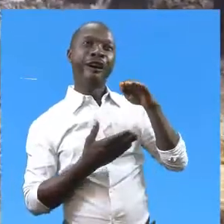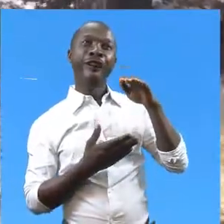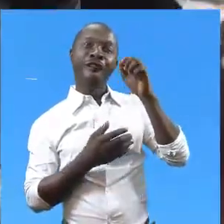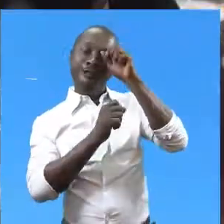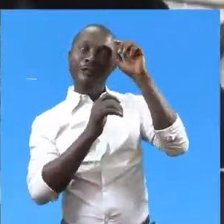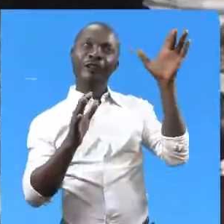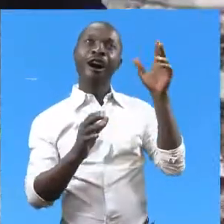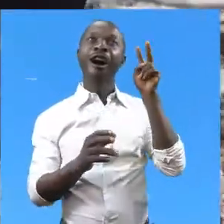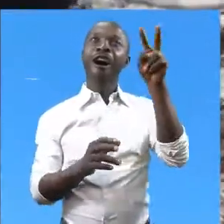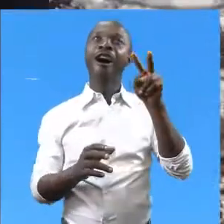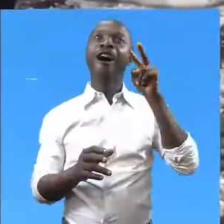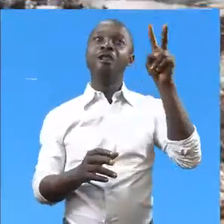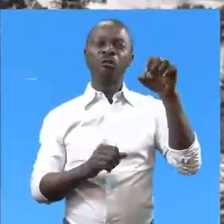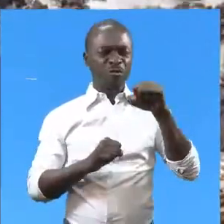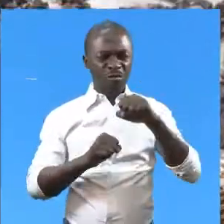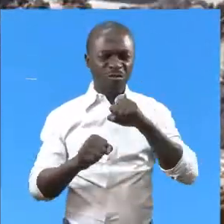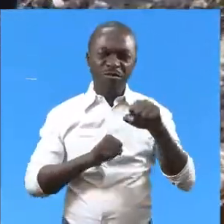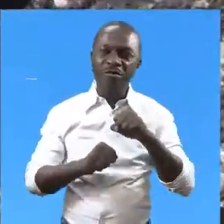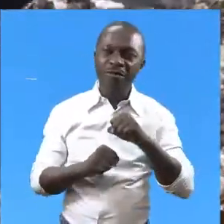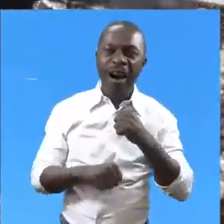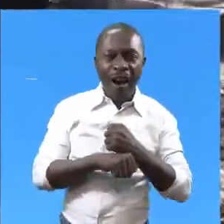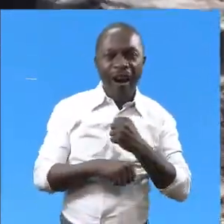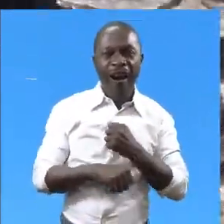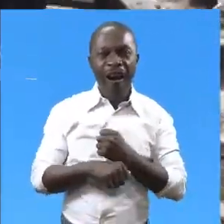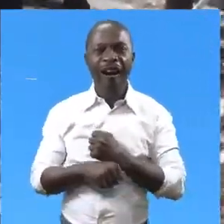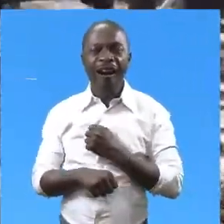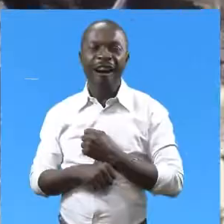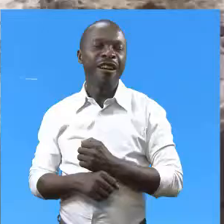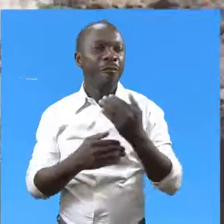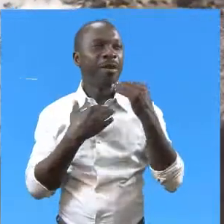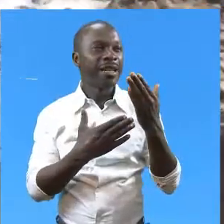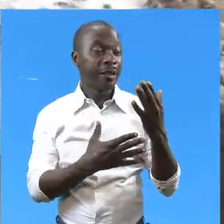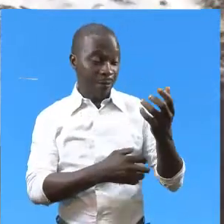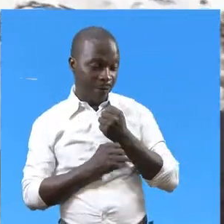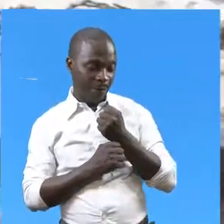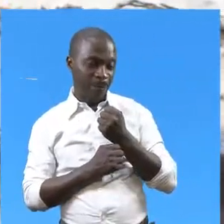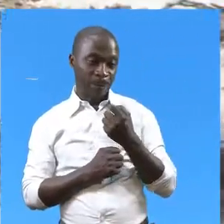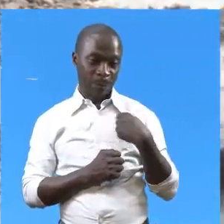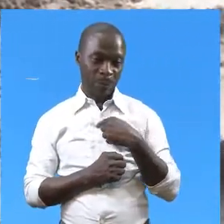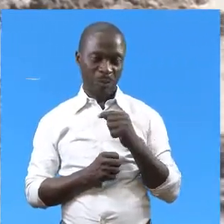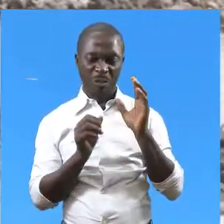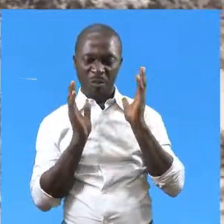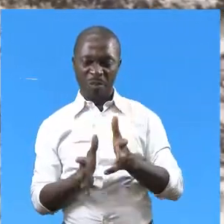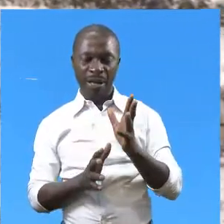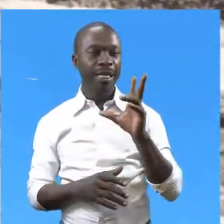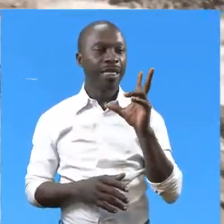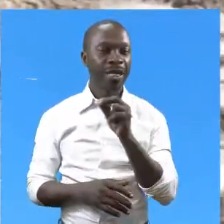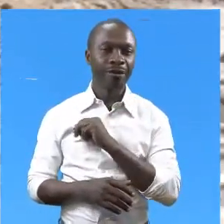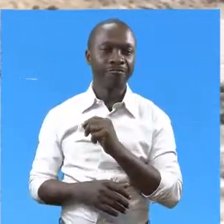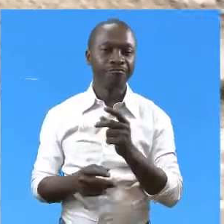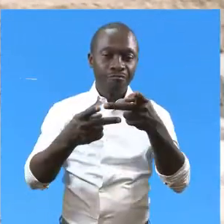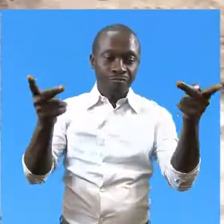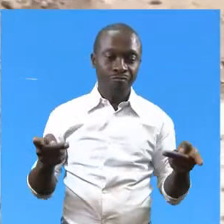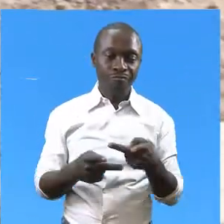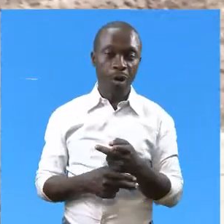de s'engager de plein pied dans l'agriculture, plus précisément la culture maraîchère sur leur espace